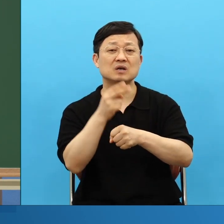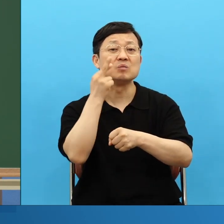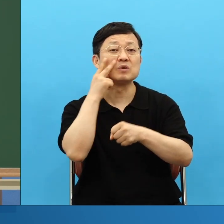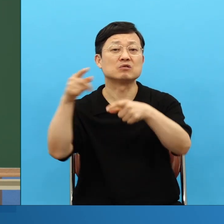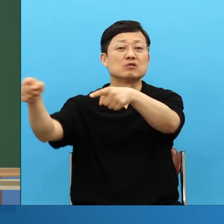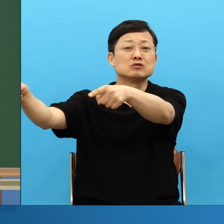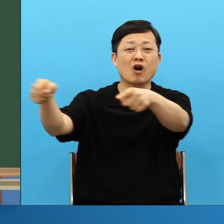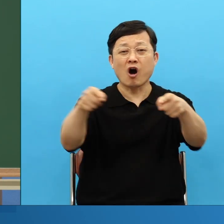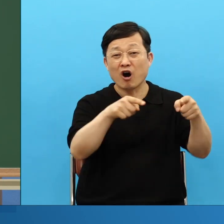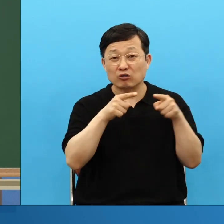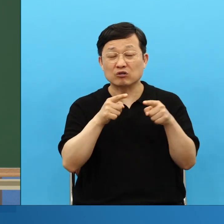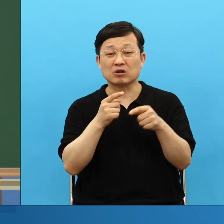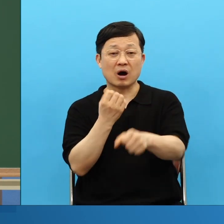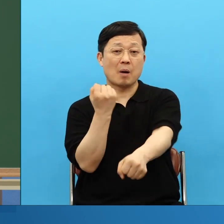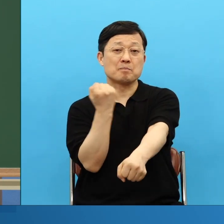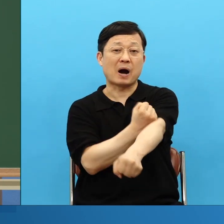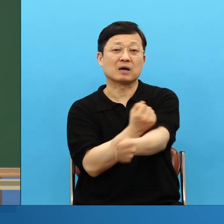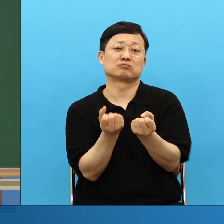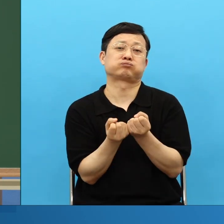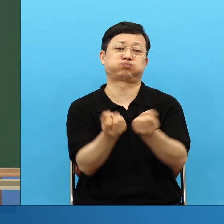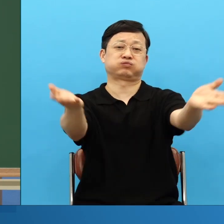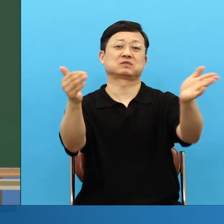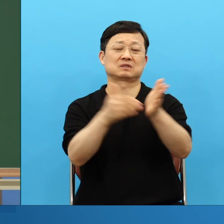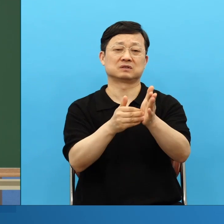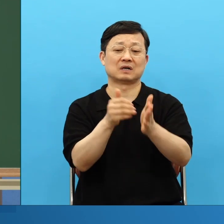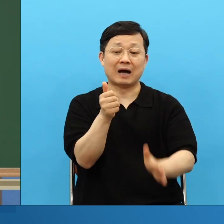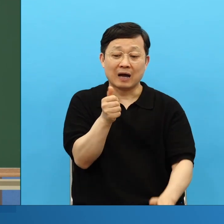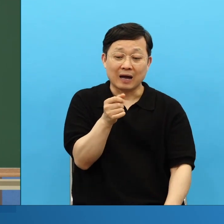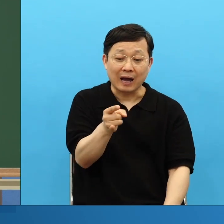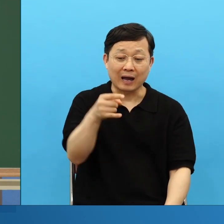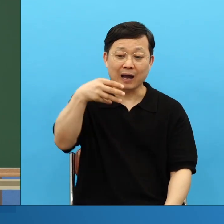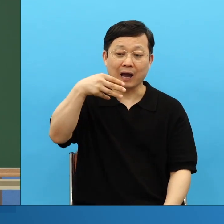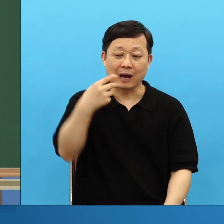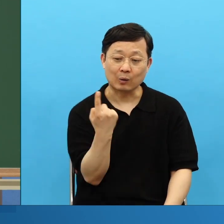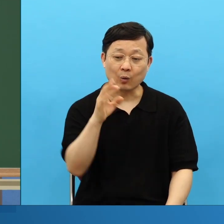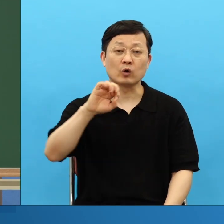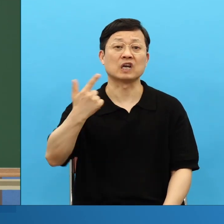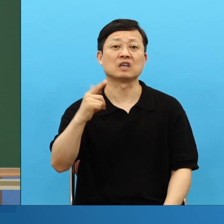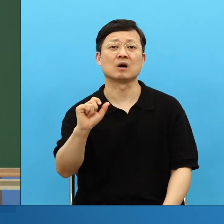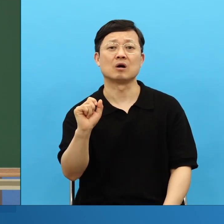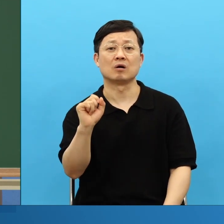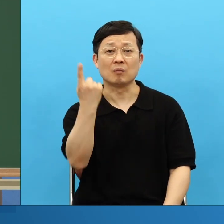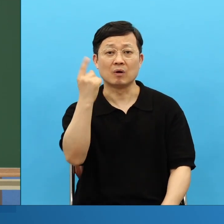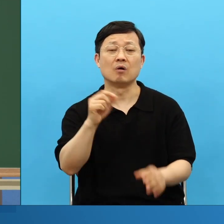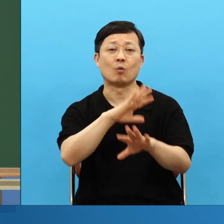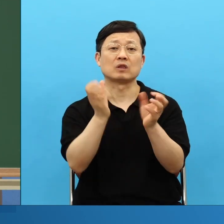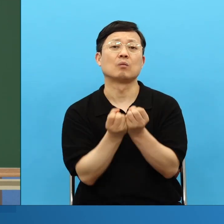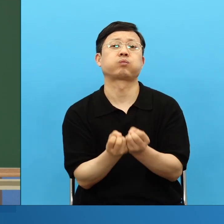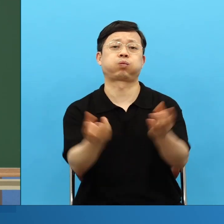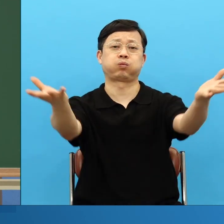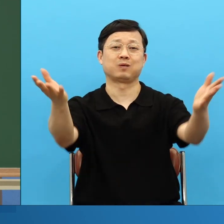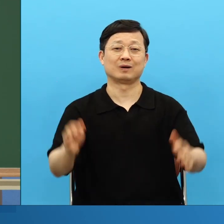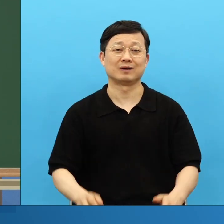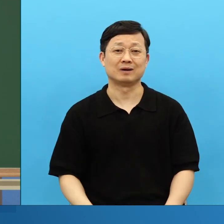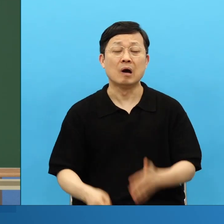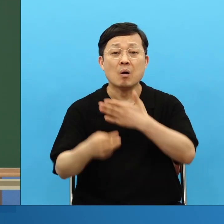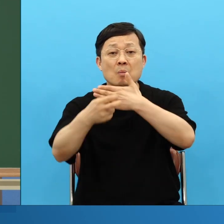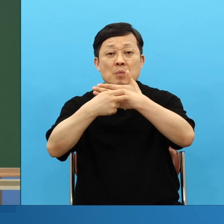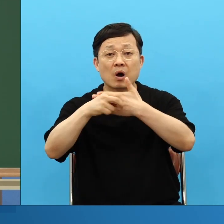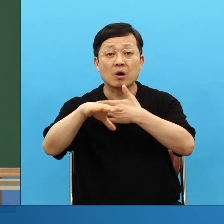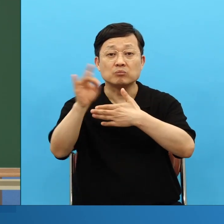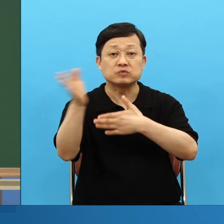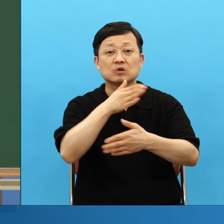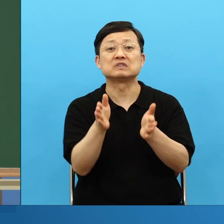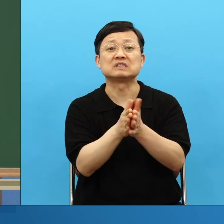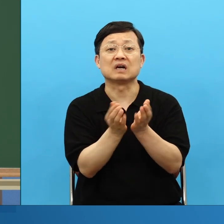그게 미국의 2000년대 초반에 헤로인이 급증한 경우가 온 겁니다. 의료 안에서 시작이 된 케이스예요.